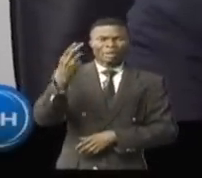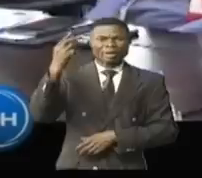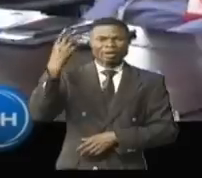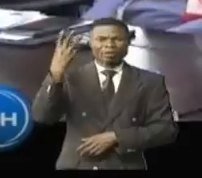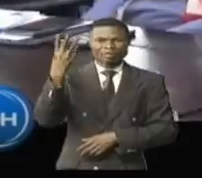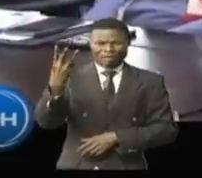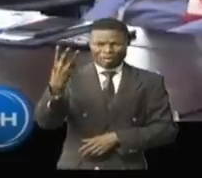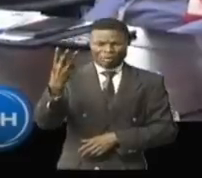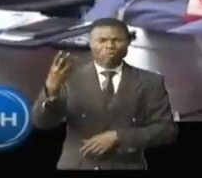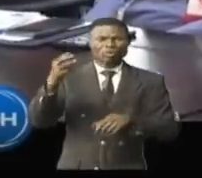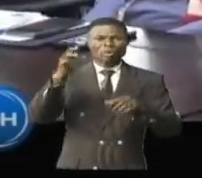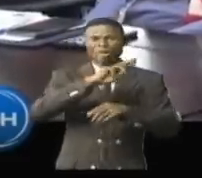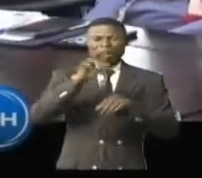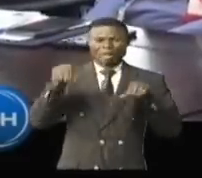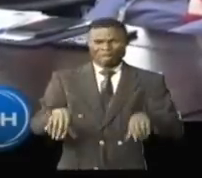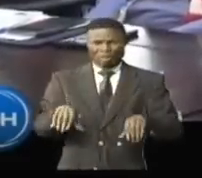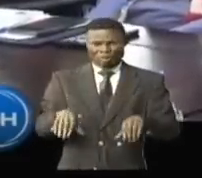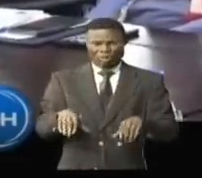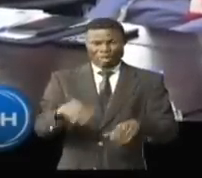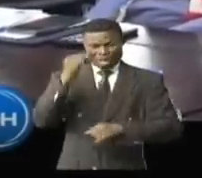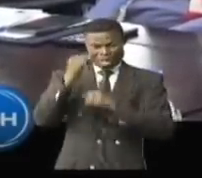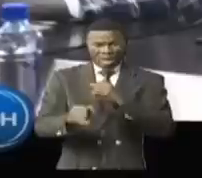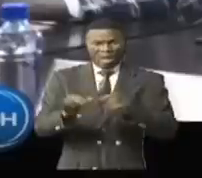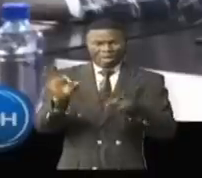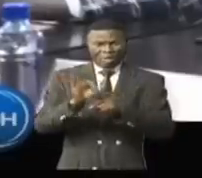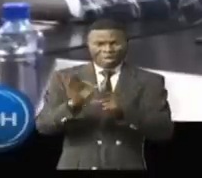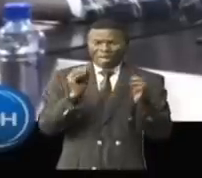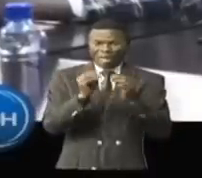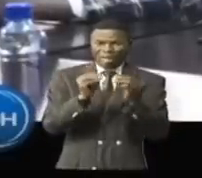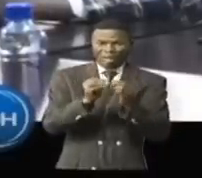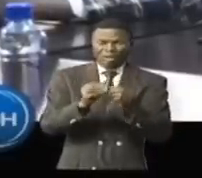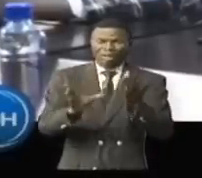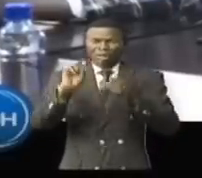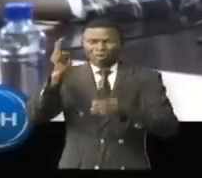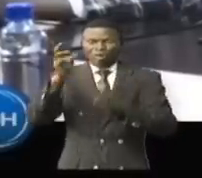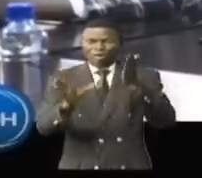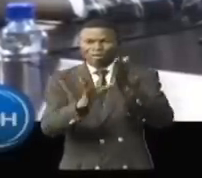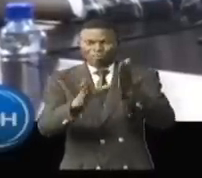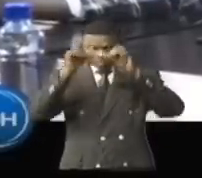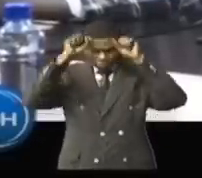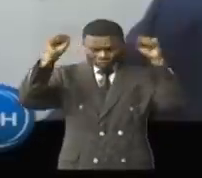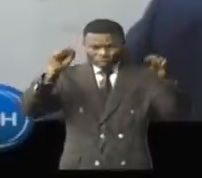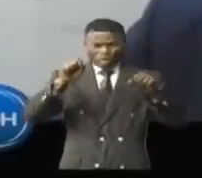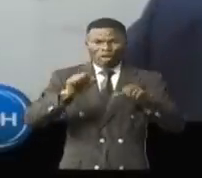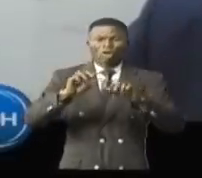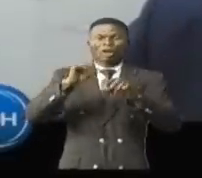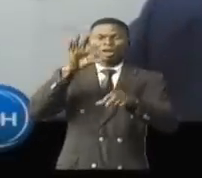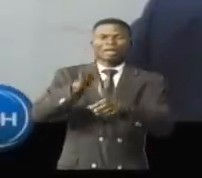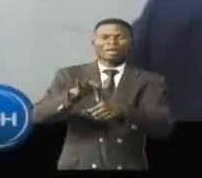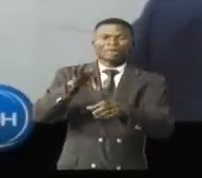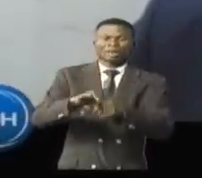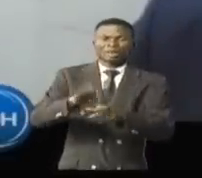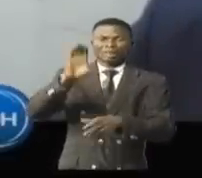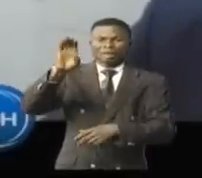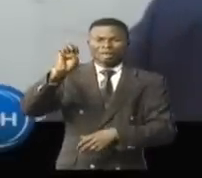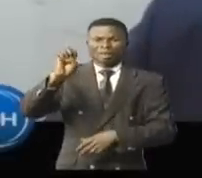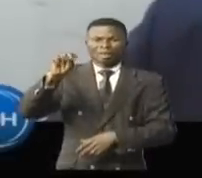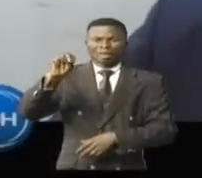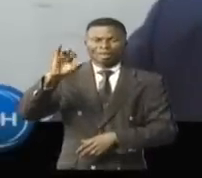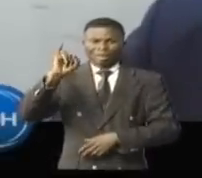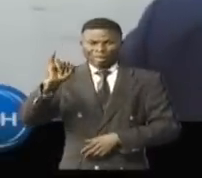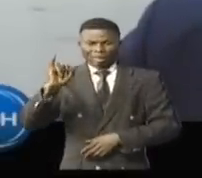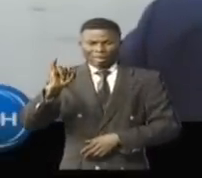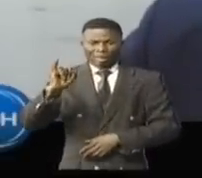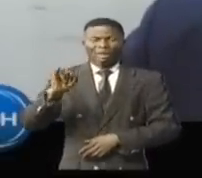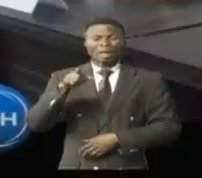République démocratique du Congo. Au sortir de cette rencontre avec le deuxième vice-président de la commission électorale nationale indépendante, Didi Manara Linga,